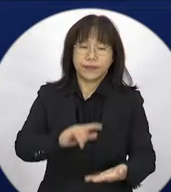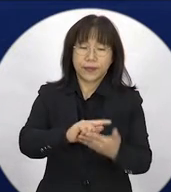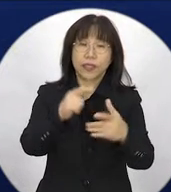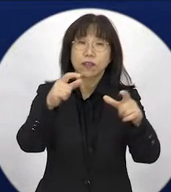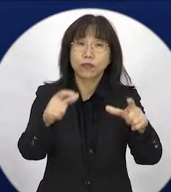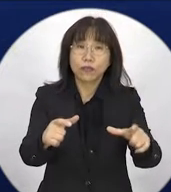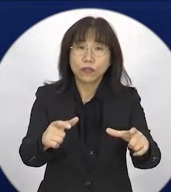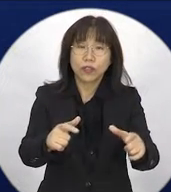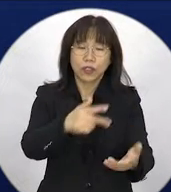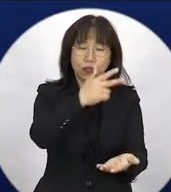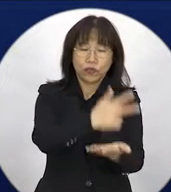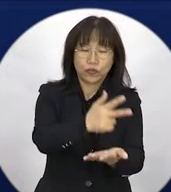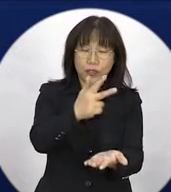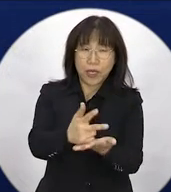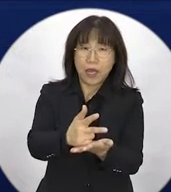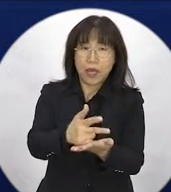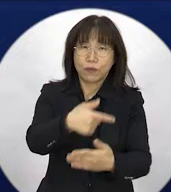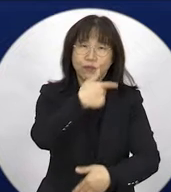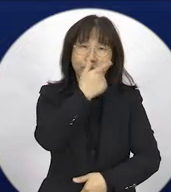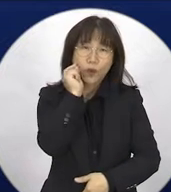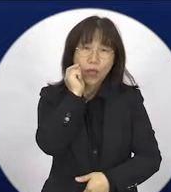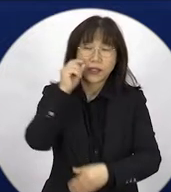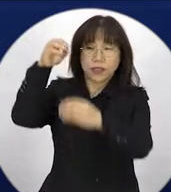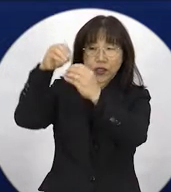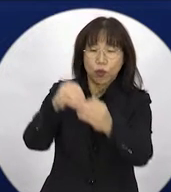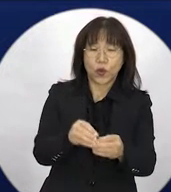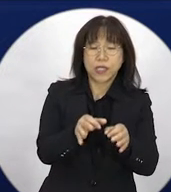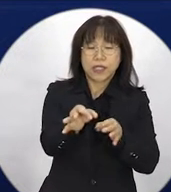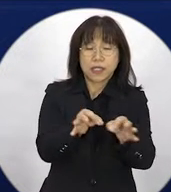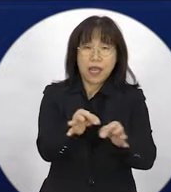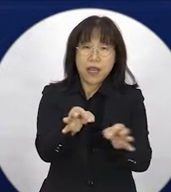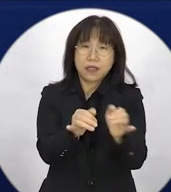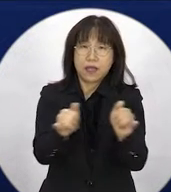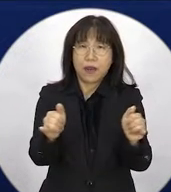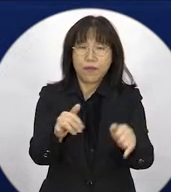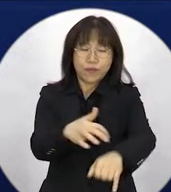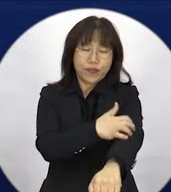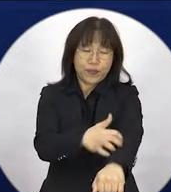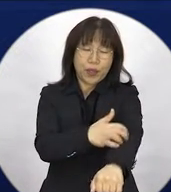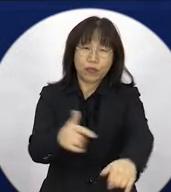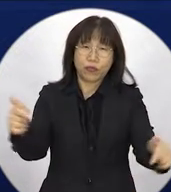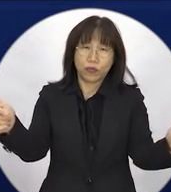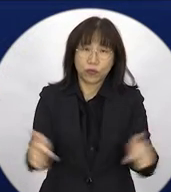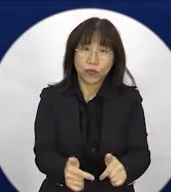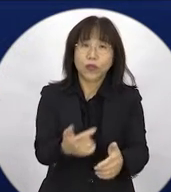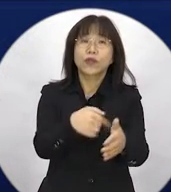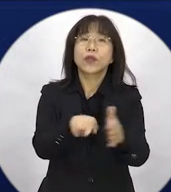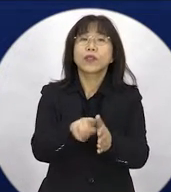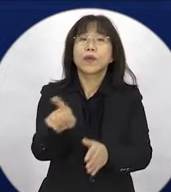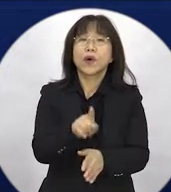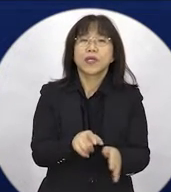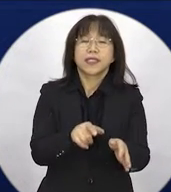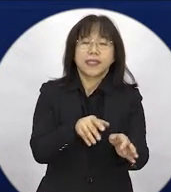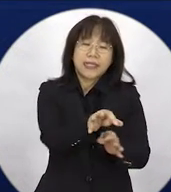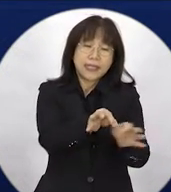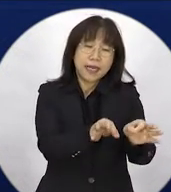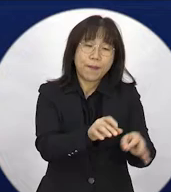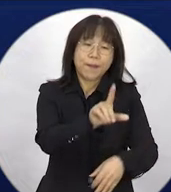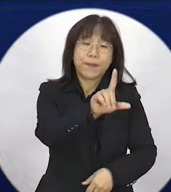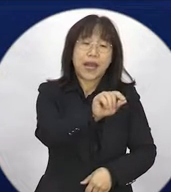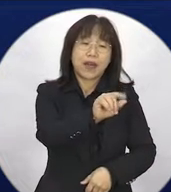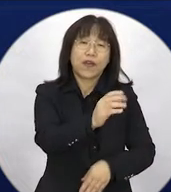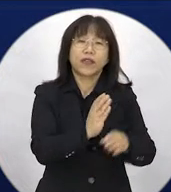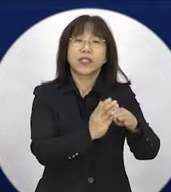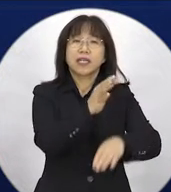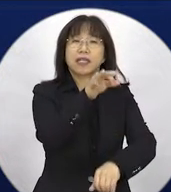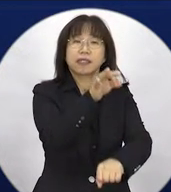강서구가 주차시설이 부족한 전통시장을 이용하는 고객들의 불편을 줄이기 위해 시장 내에서 10,000 원 이상 구매한